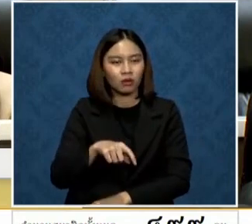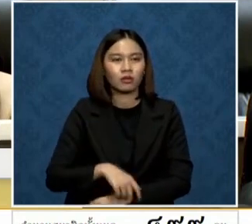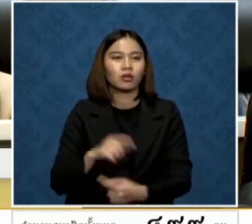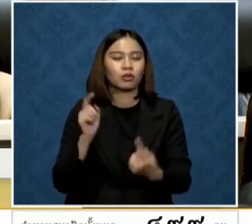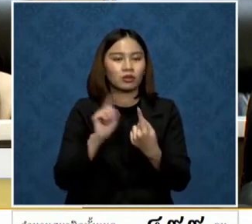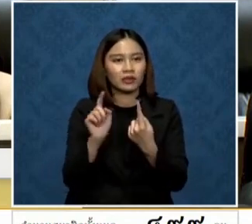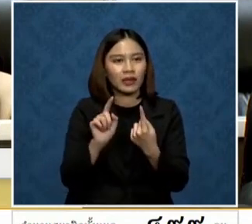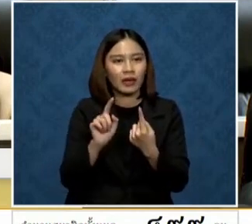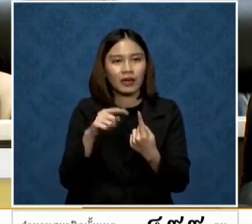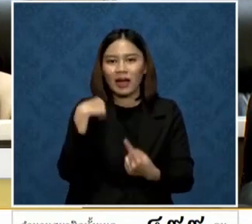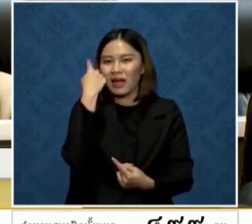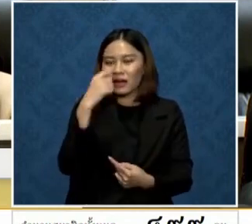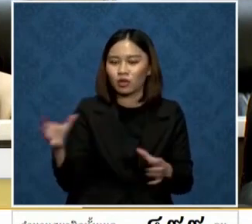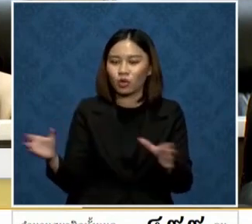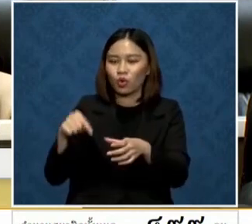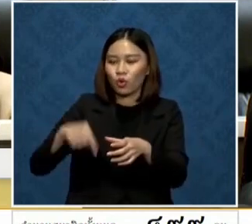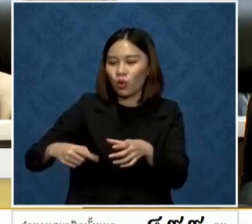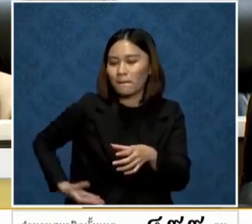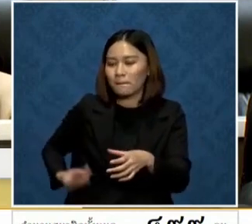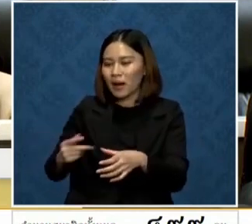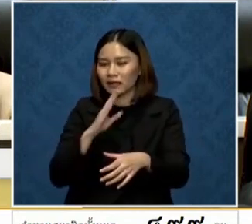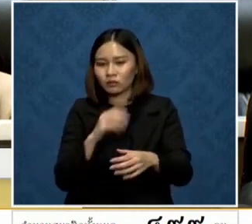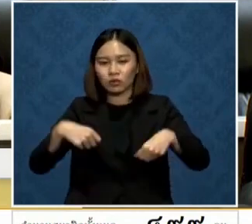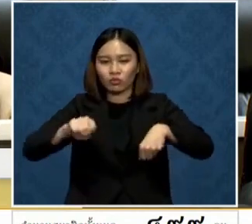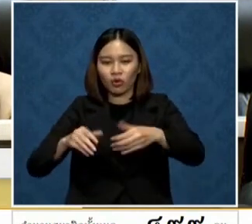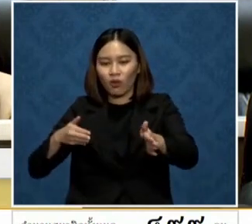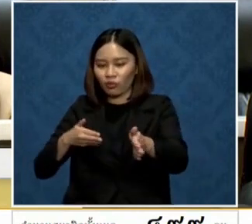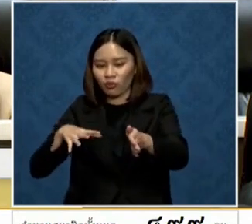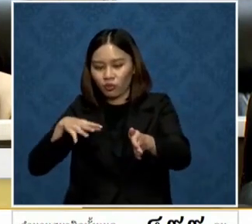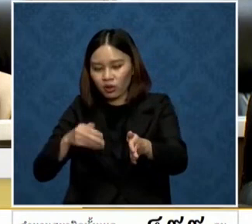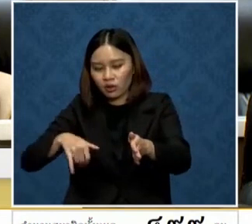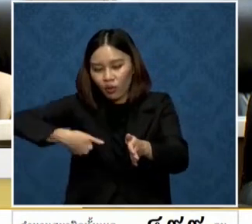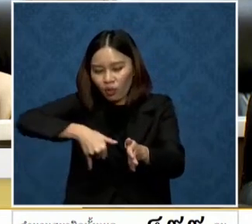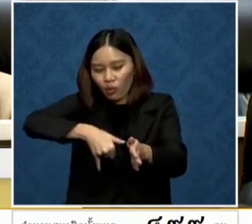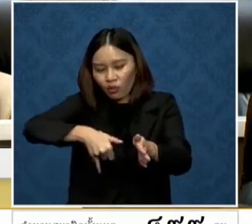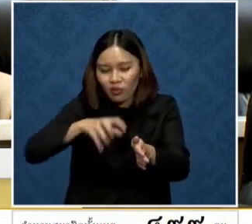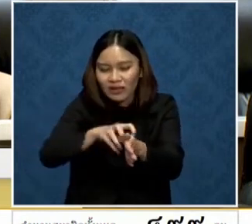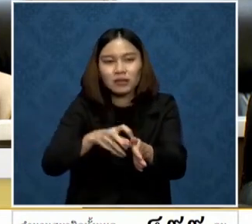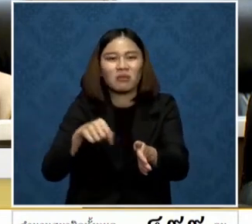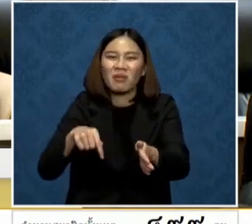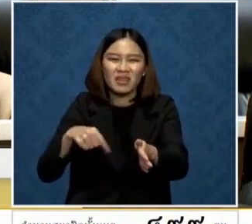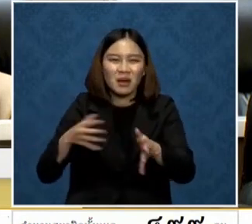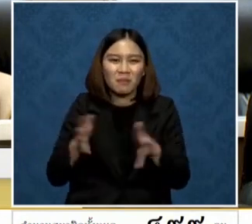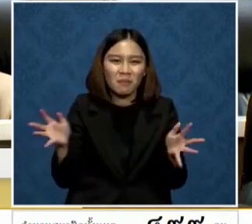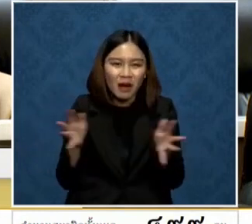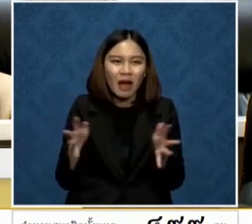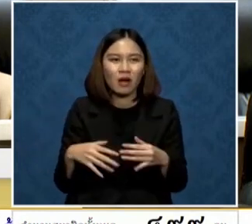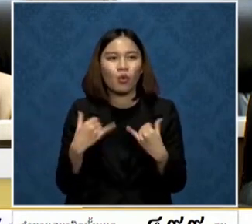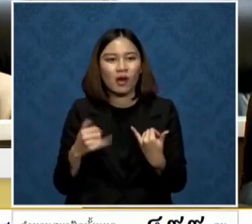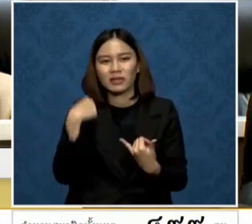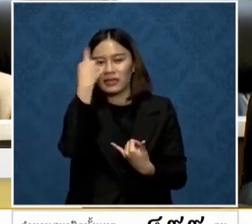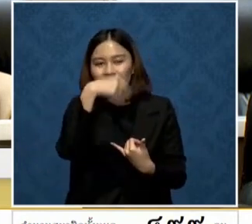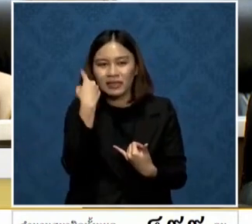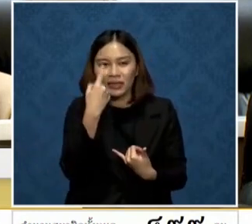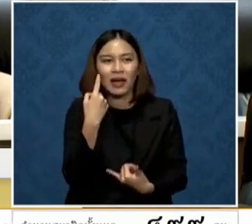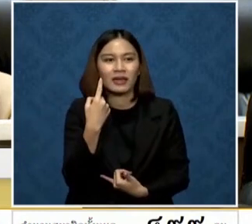พวกที่เกเรวิ่งไล่กัดคนขี่มอเตอร์ไซค์ผ่านถนนก็วิ่งไล่กัดหมาจรจัดเยอะมากถามว่าวันนี้มีใครที่